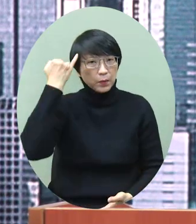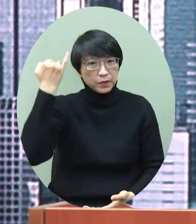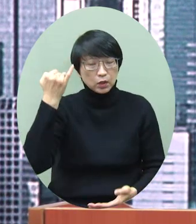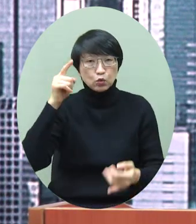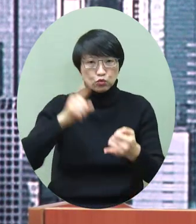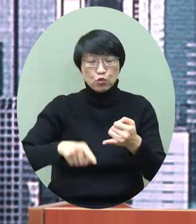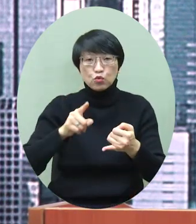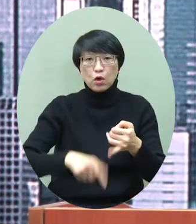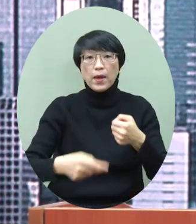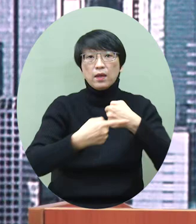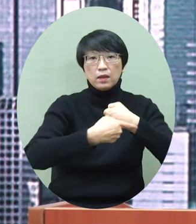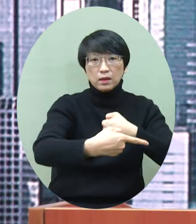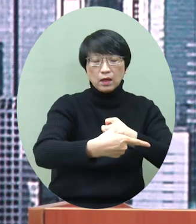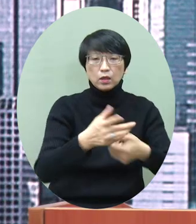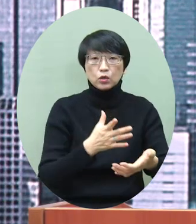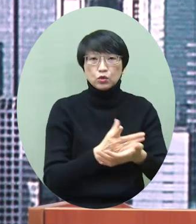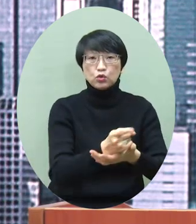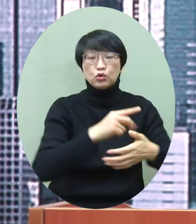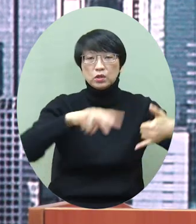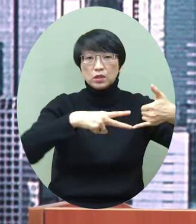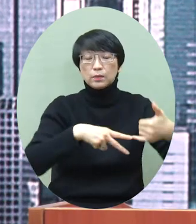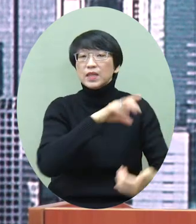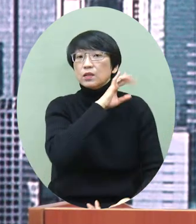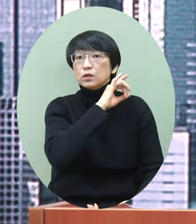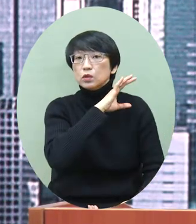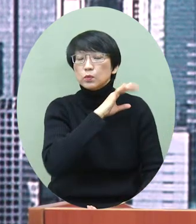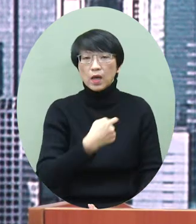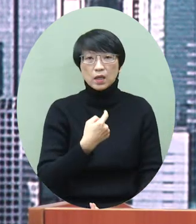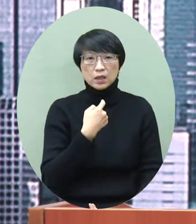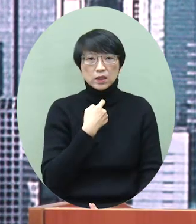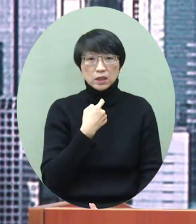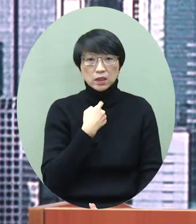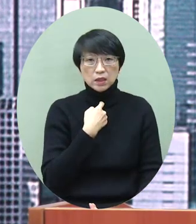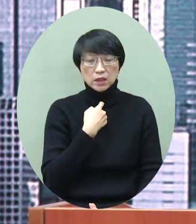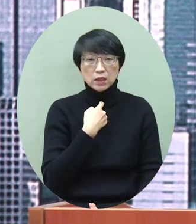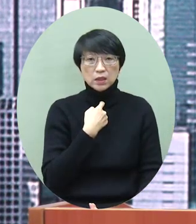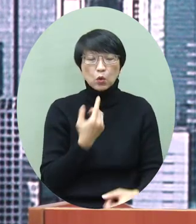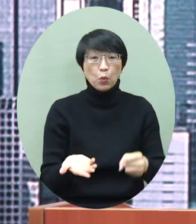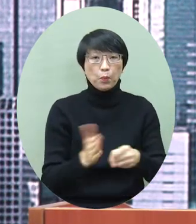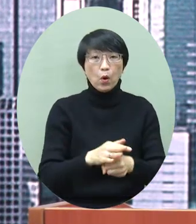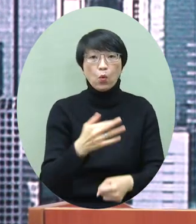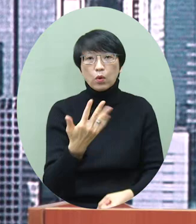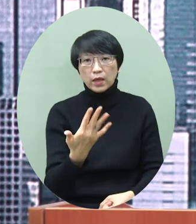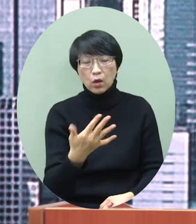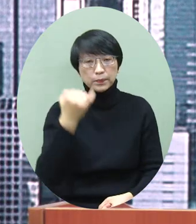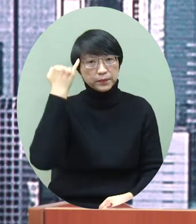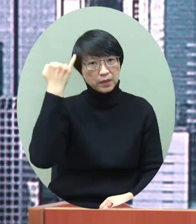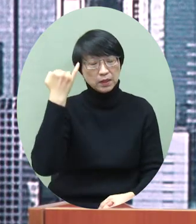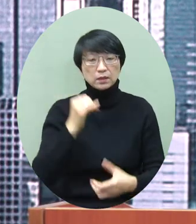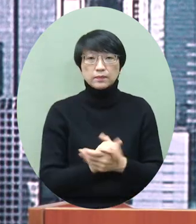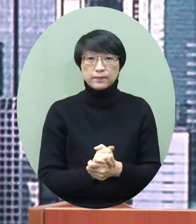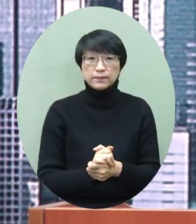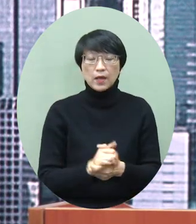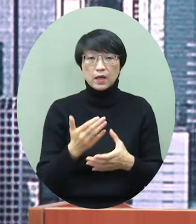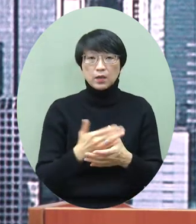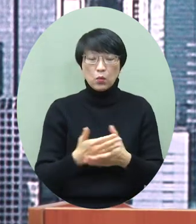終喺第一輪嘅指定檢疫酒店計劃裏面，我哋需要嘅即係補貼幾多少錢？因為咧就